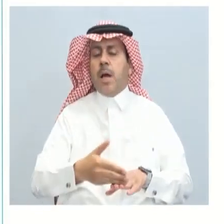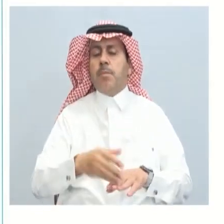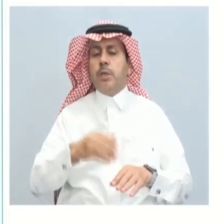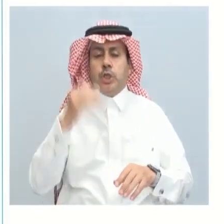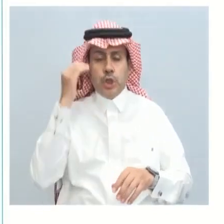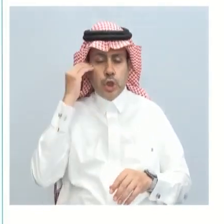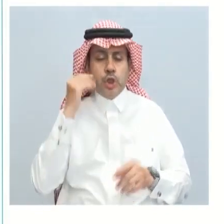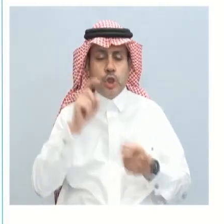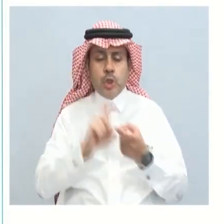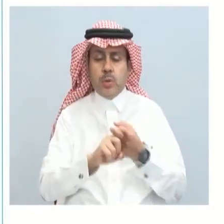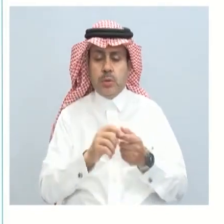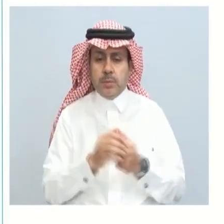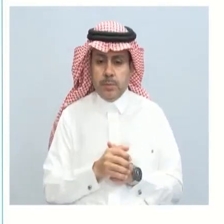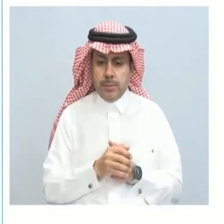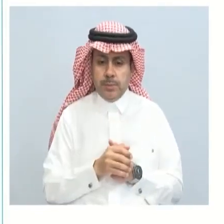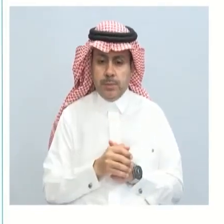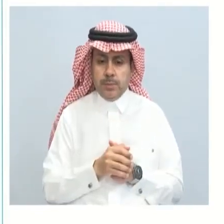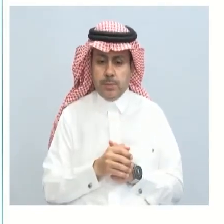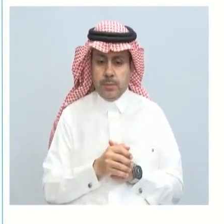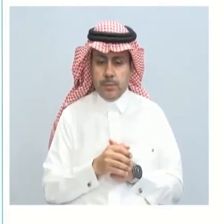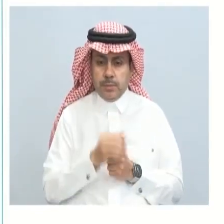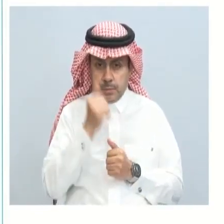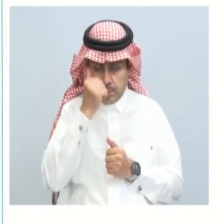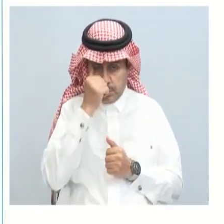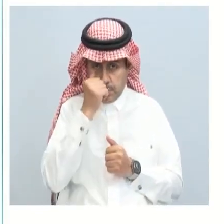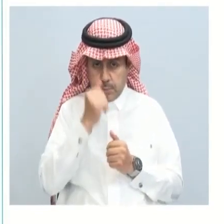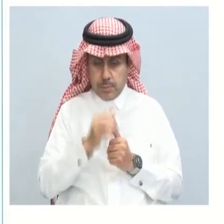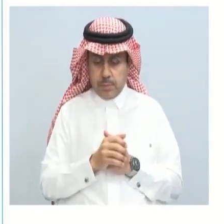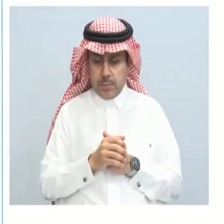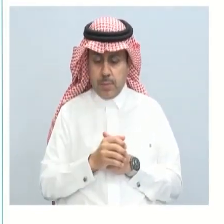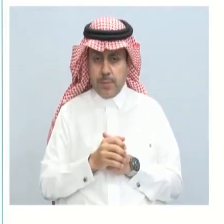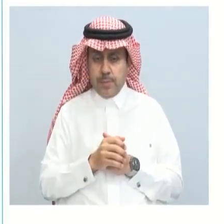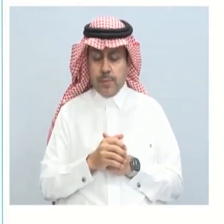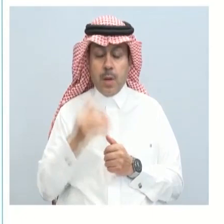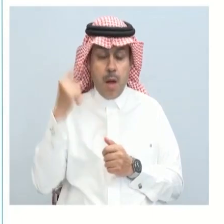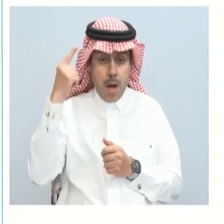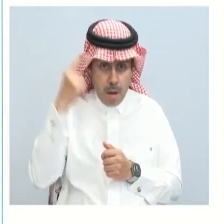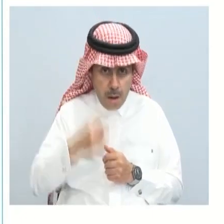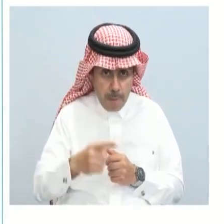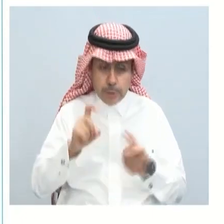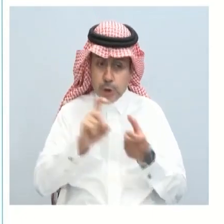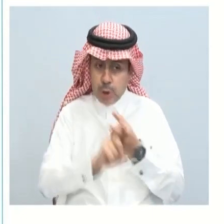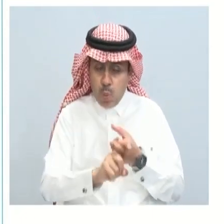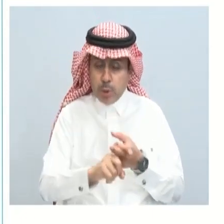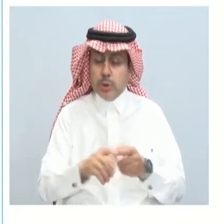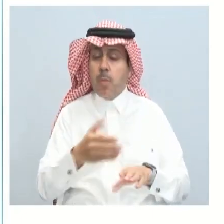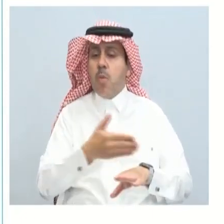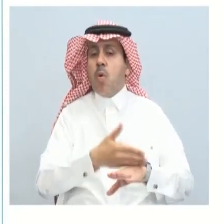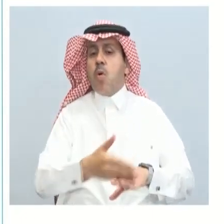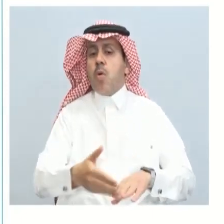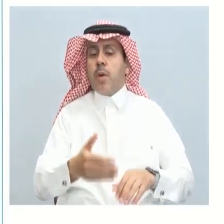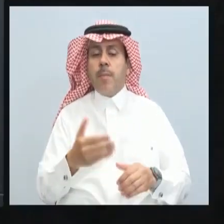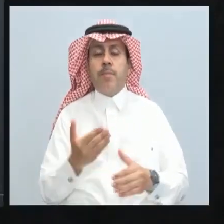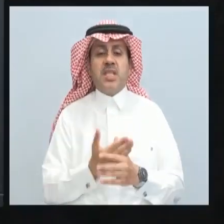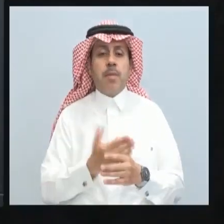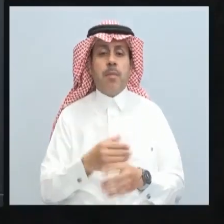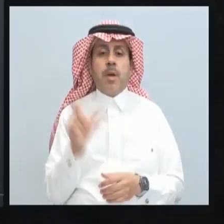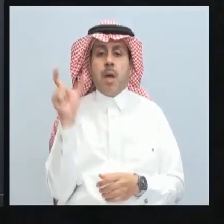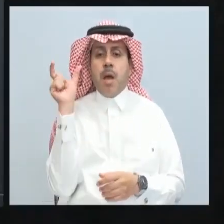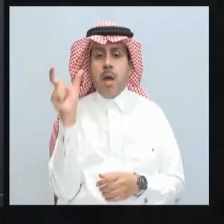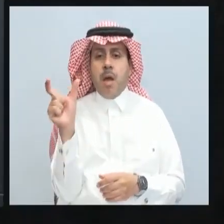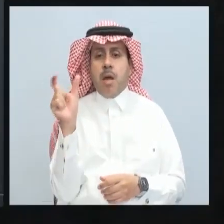التحريم المؤبد واول هذا القسم المحرمات بسبب النسب يعني